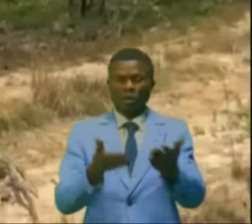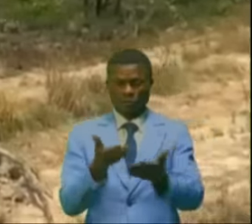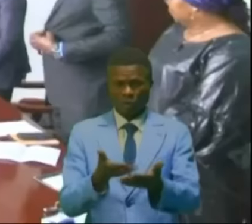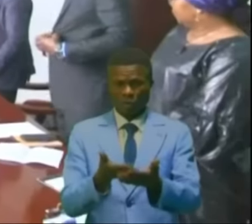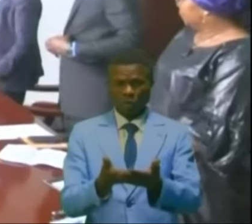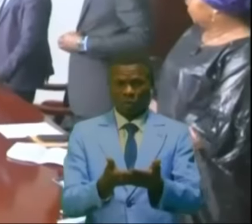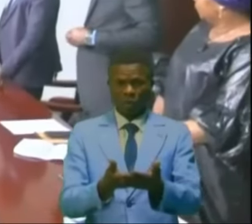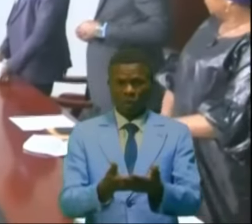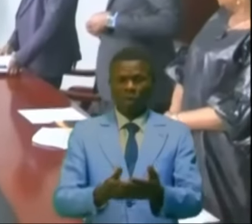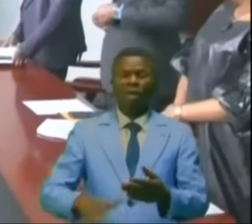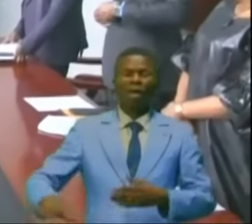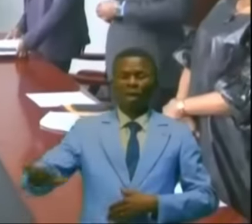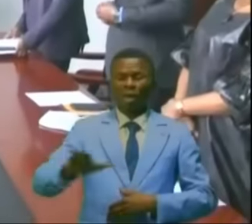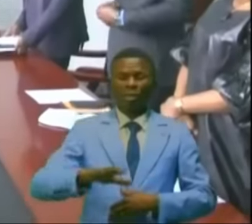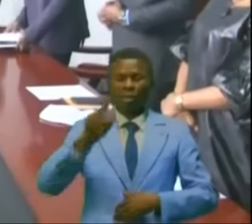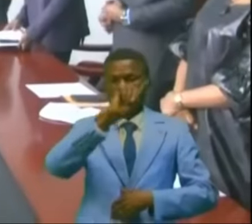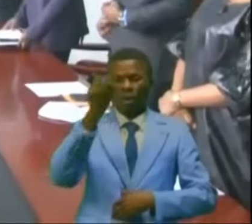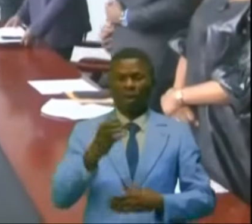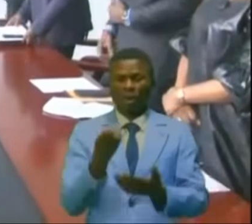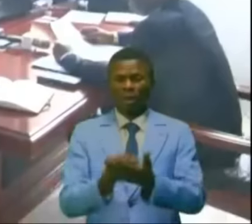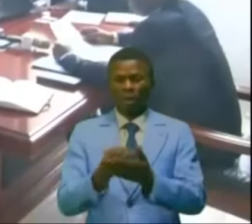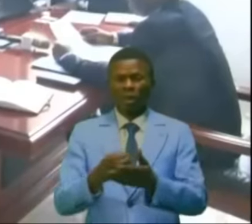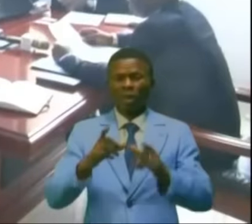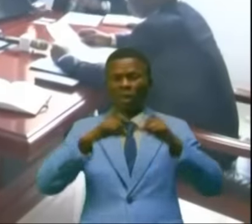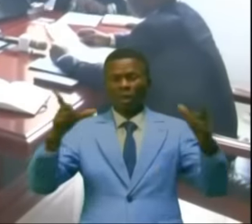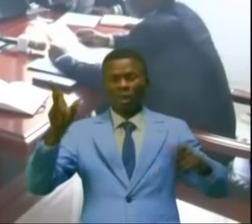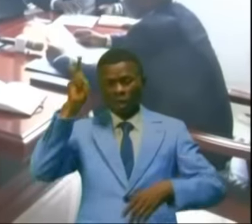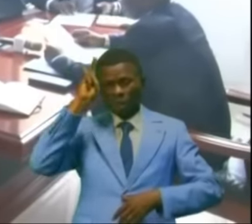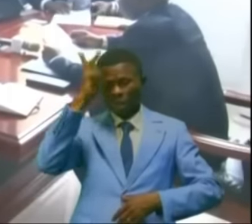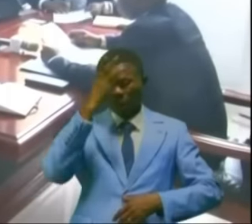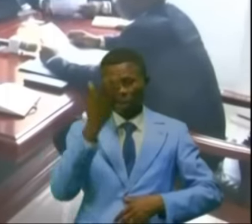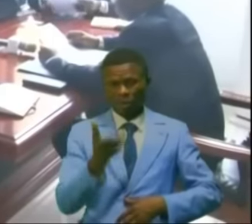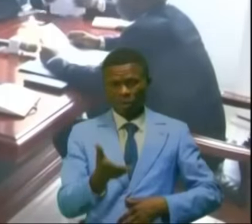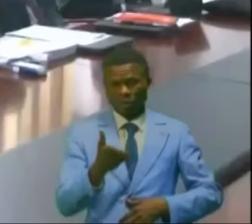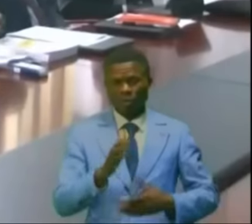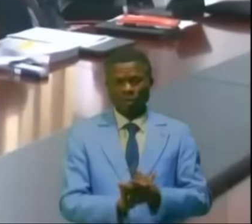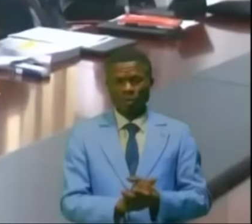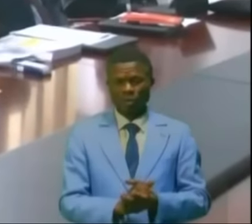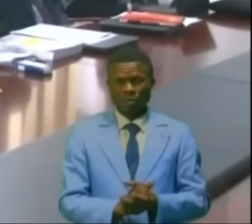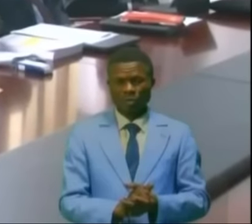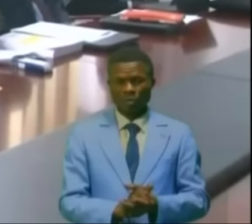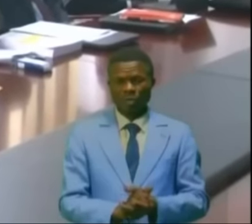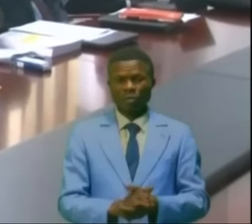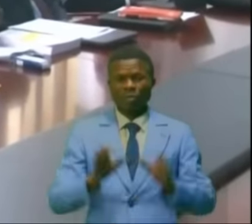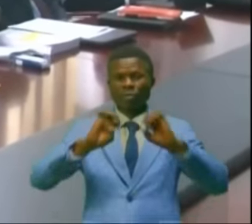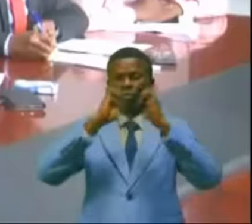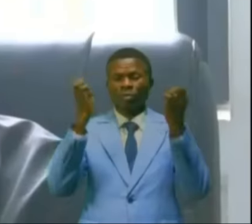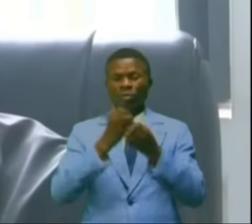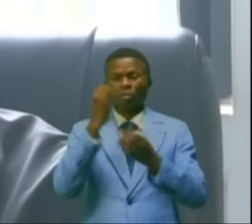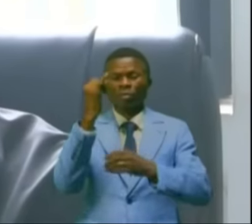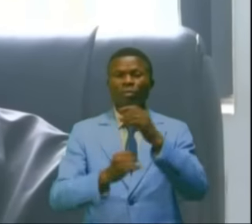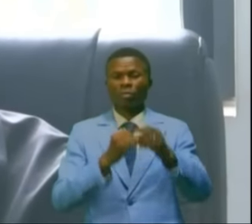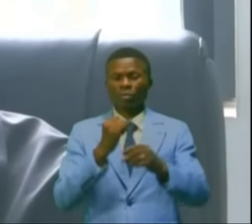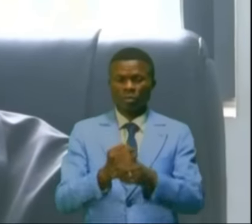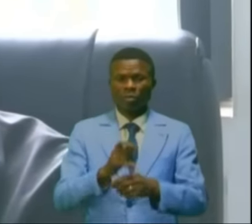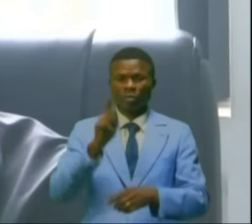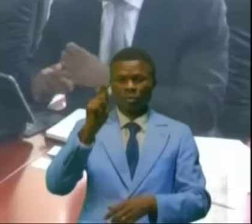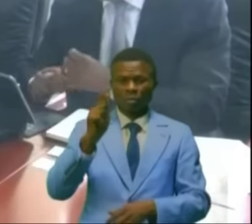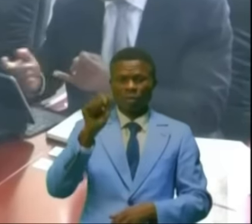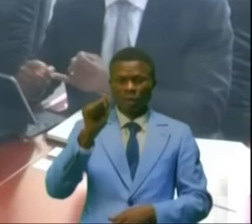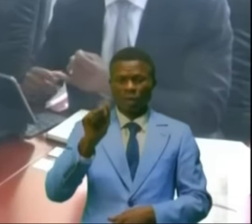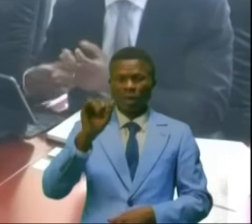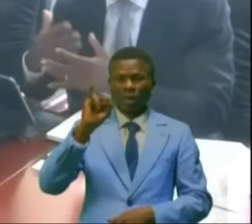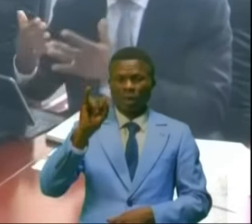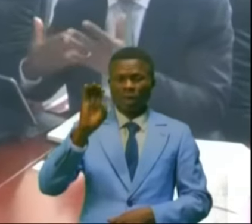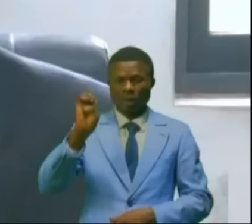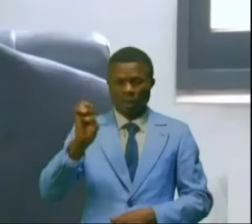dans toutes les zones économiques spéciales de l'espace Grand Katanga. À la manœuvre, une société internationale KSC-STF qui